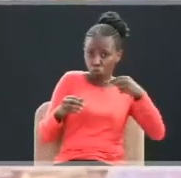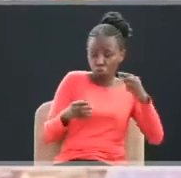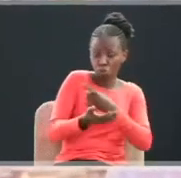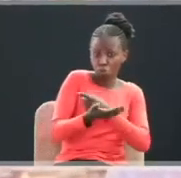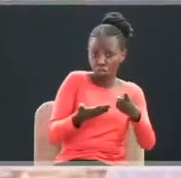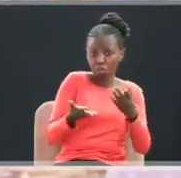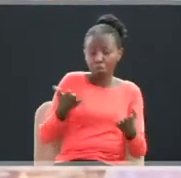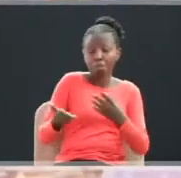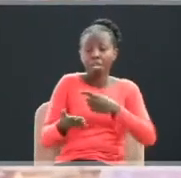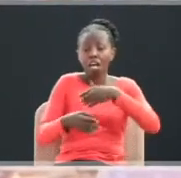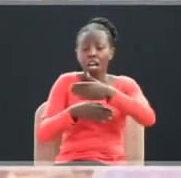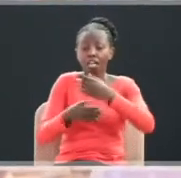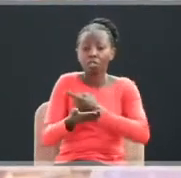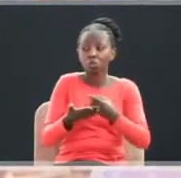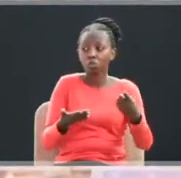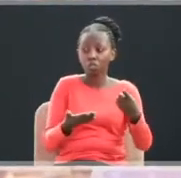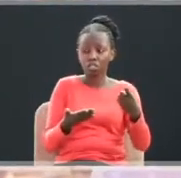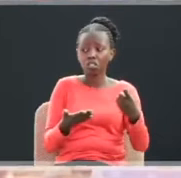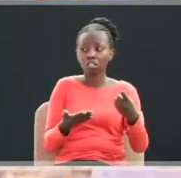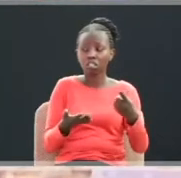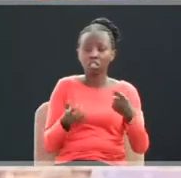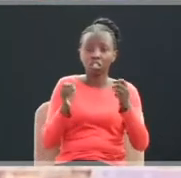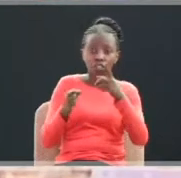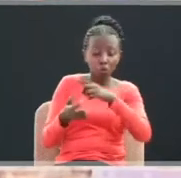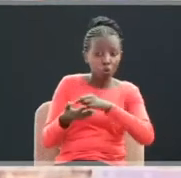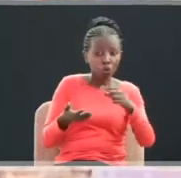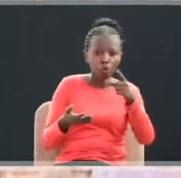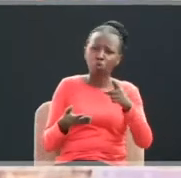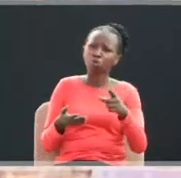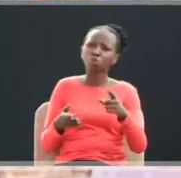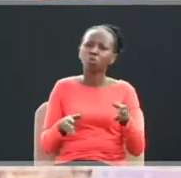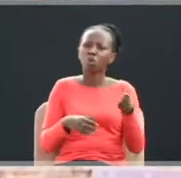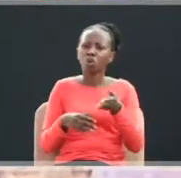or next week, you are not there, you have gone. Utatuachia nini?